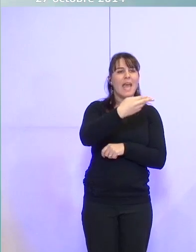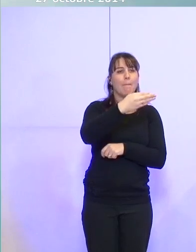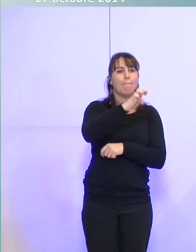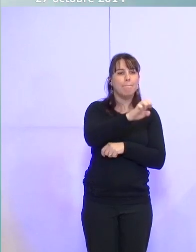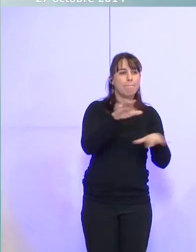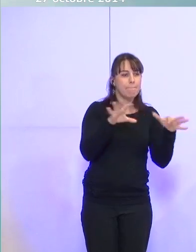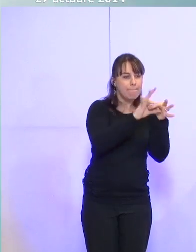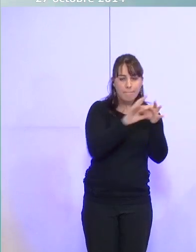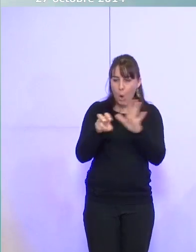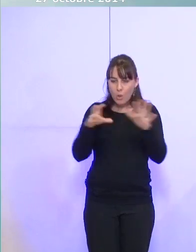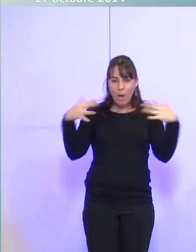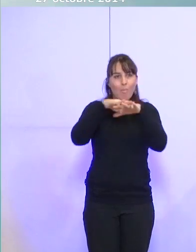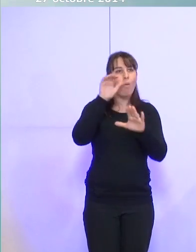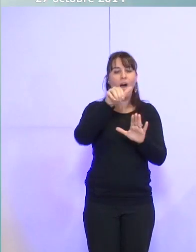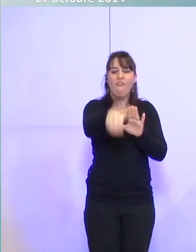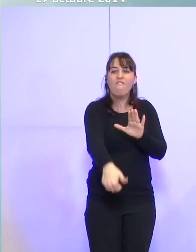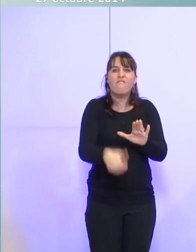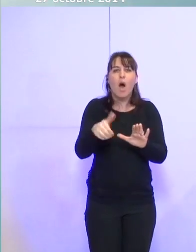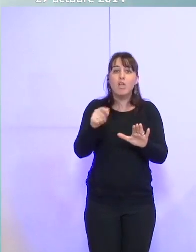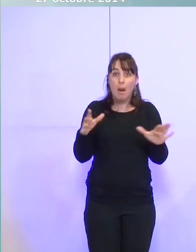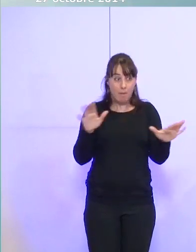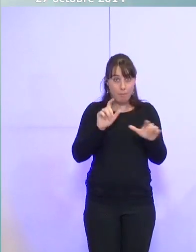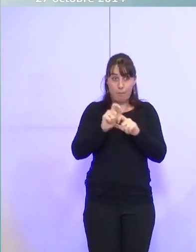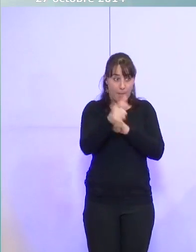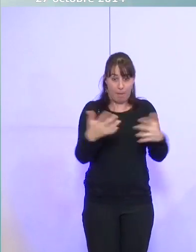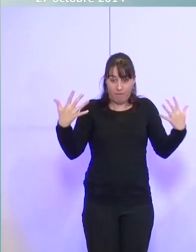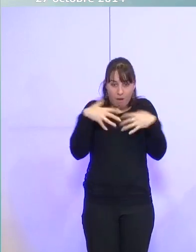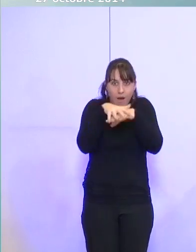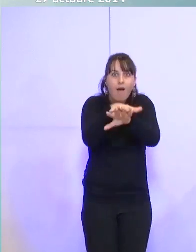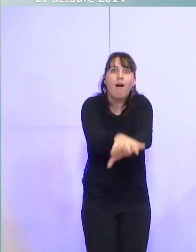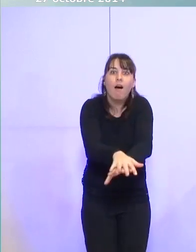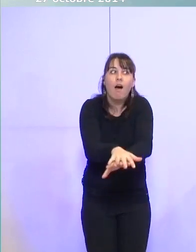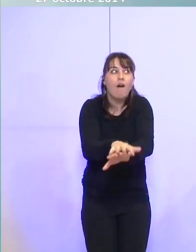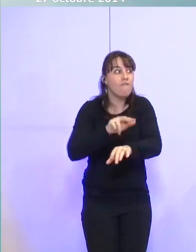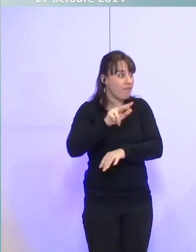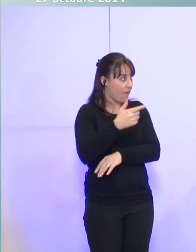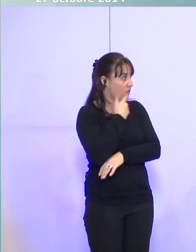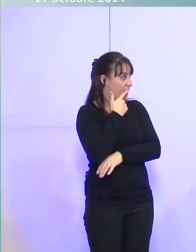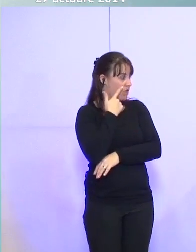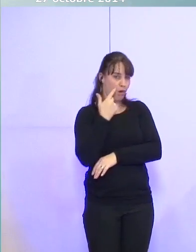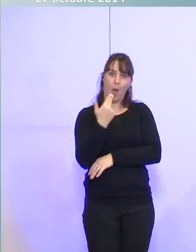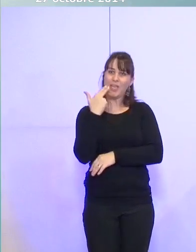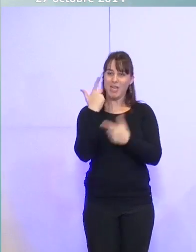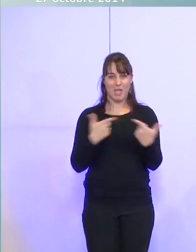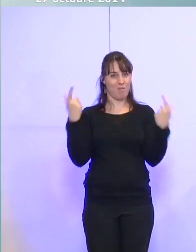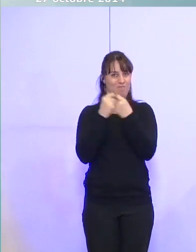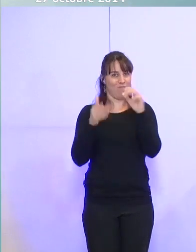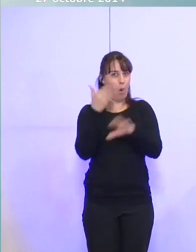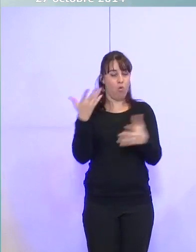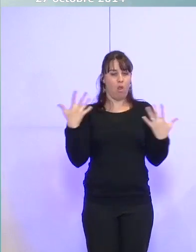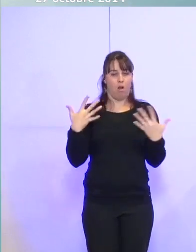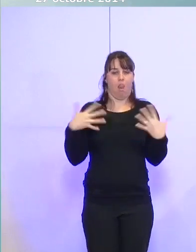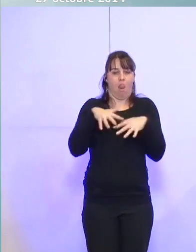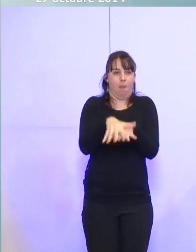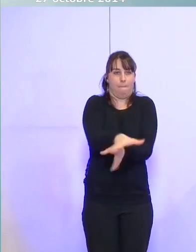Grenoble, puisque nous avons un forage qui nous est attribué manifestement, et le Sierre est sur un autre forage. Est-ce qu'on conservera la même qualité d'eau ou est-ce qu'on va tout mélanger pour avoir